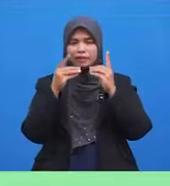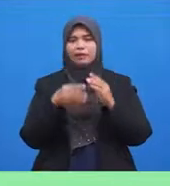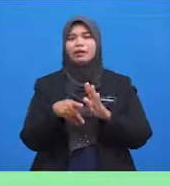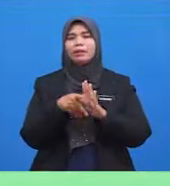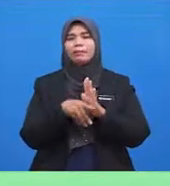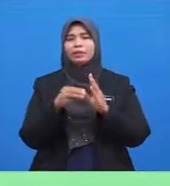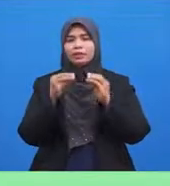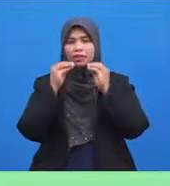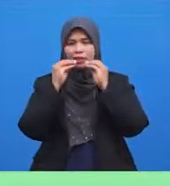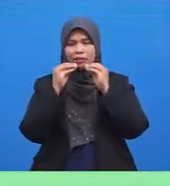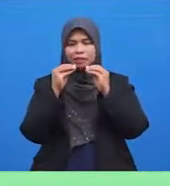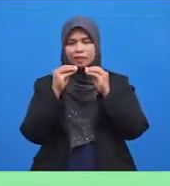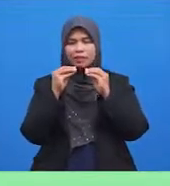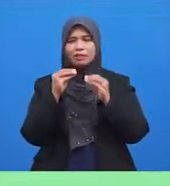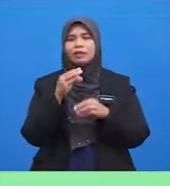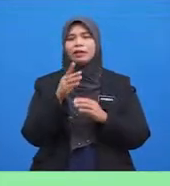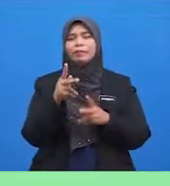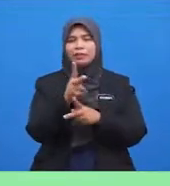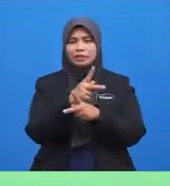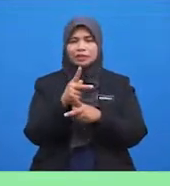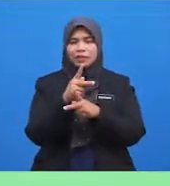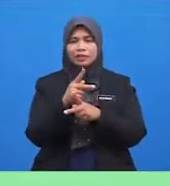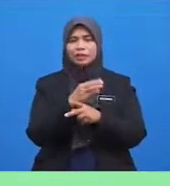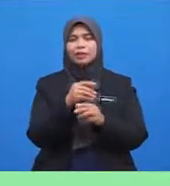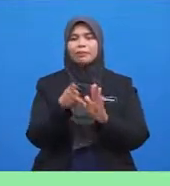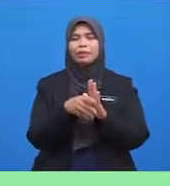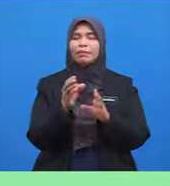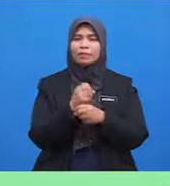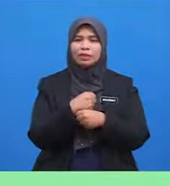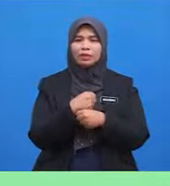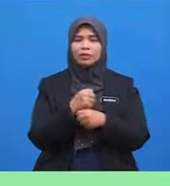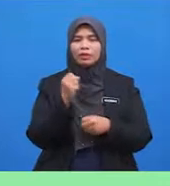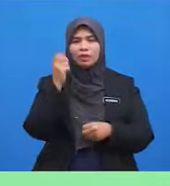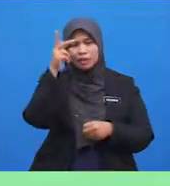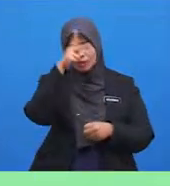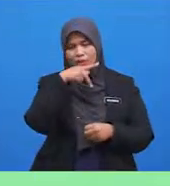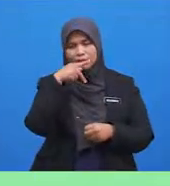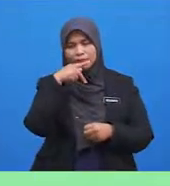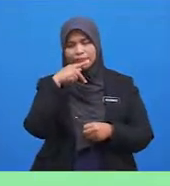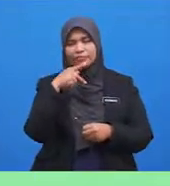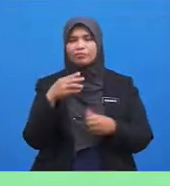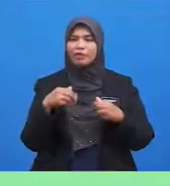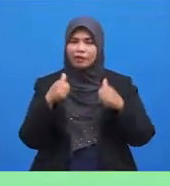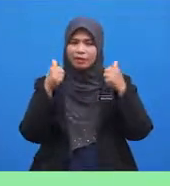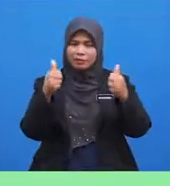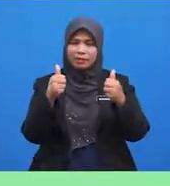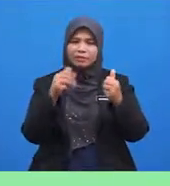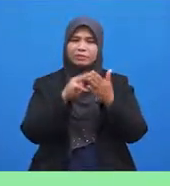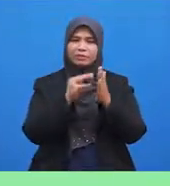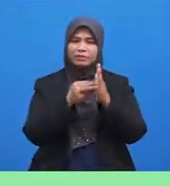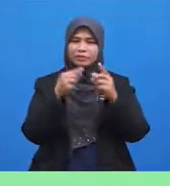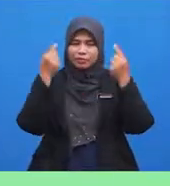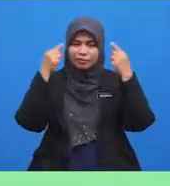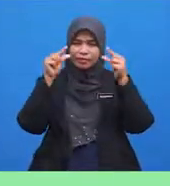pendidik, penjaga dan pembentuk akhlak. Hebat bukan maksud guru